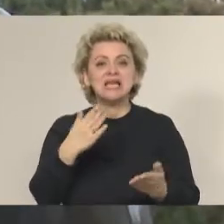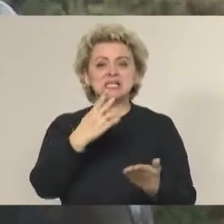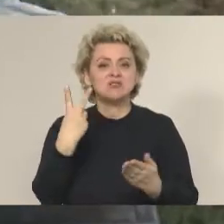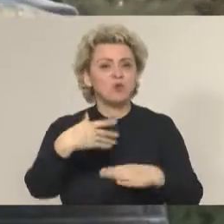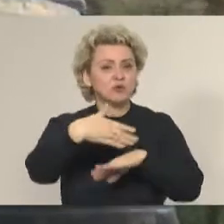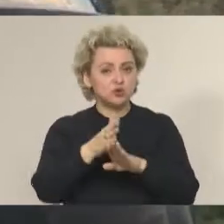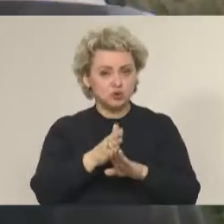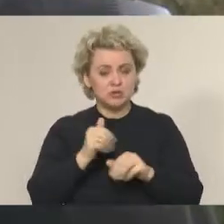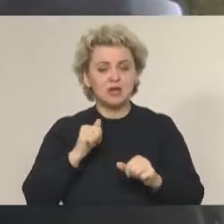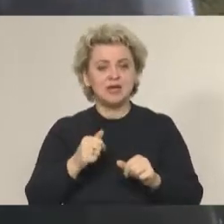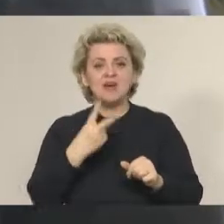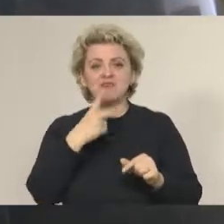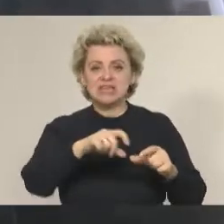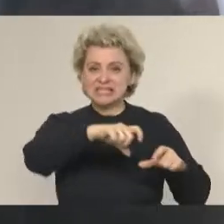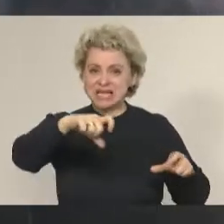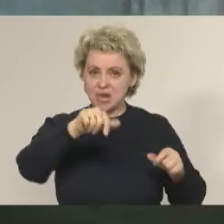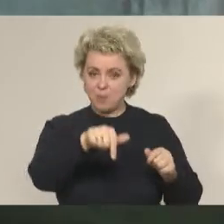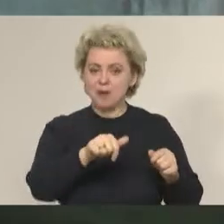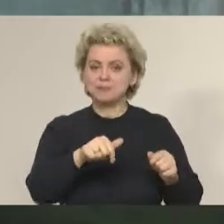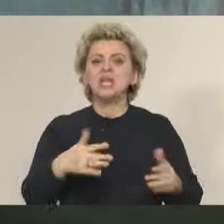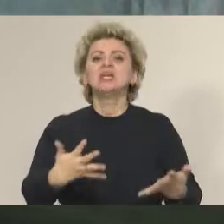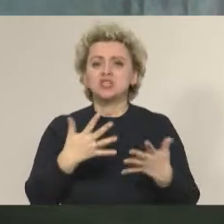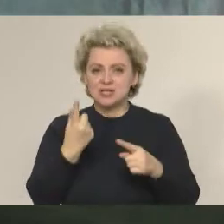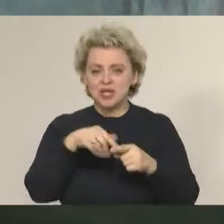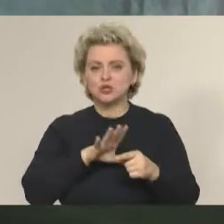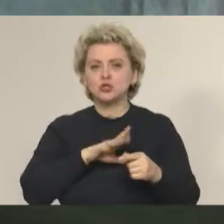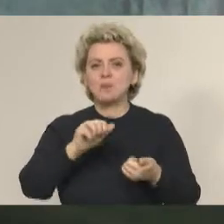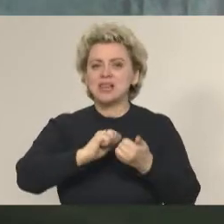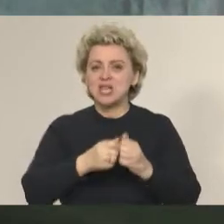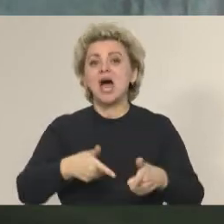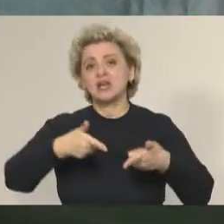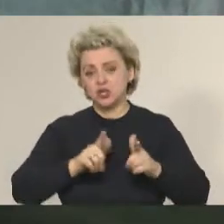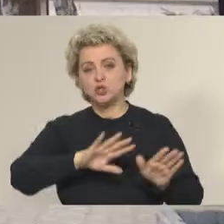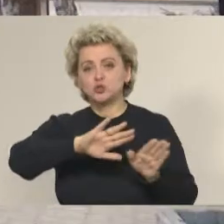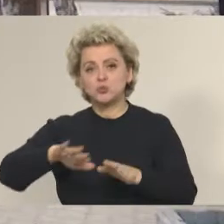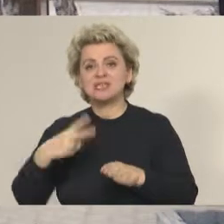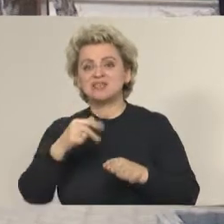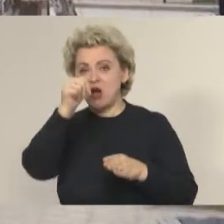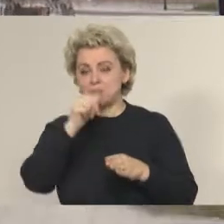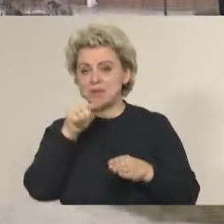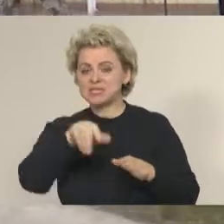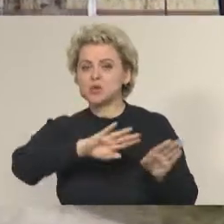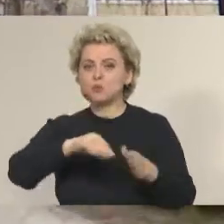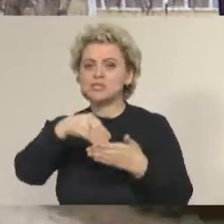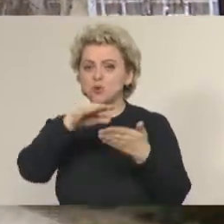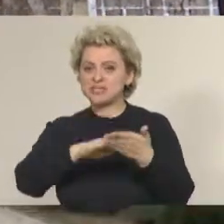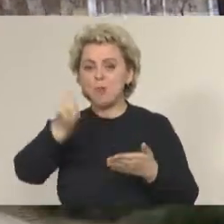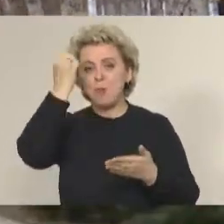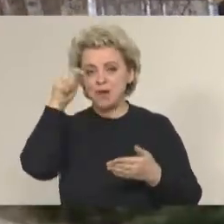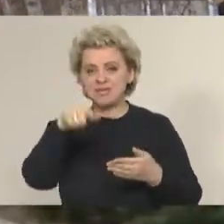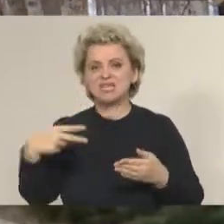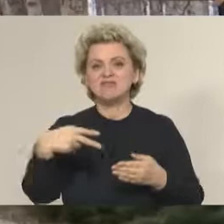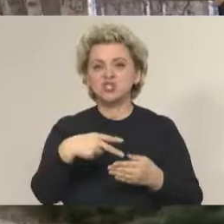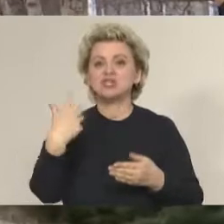из двух частей. Видна скрепа. Естественно, это был монолит в оригинале. Но спустя пару месяцев после установки памятника